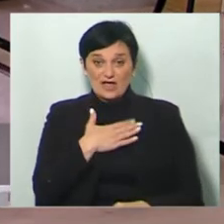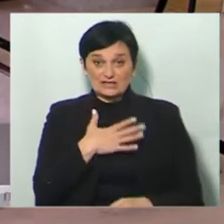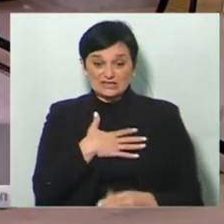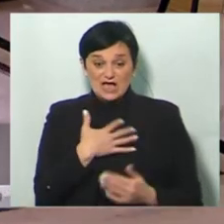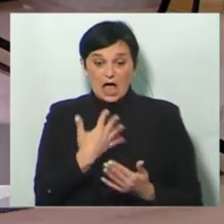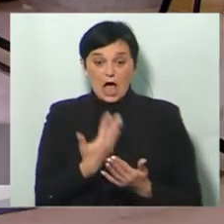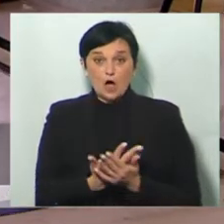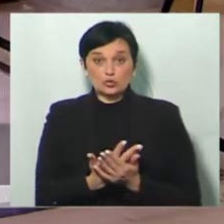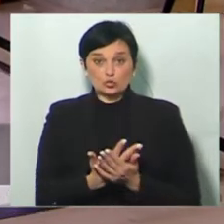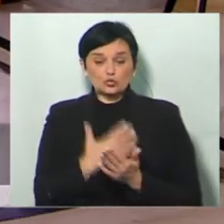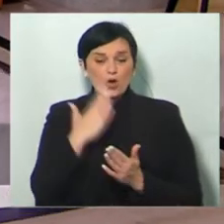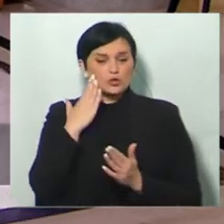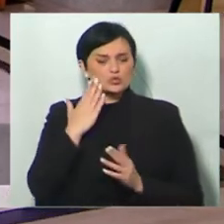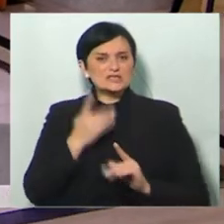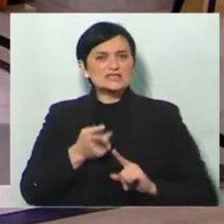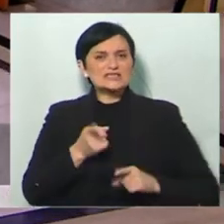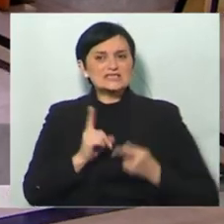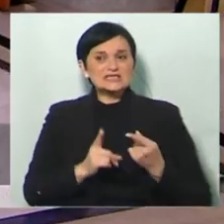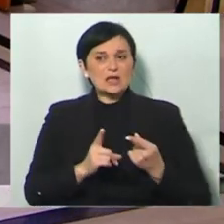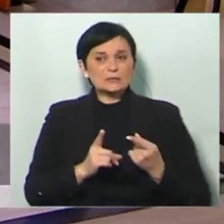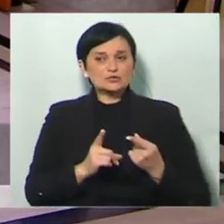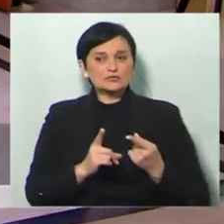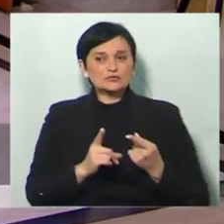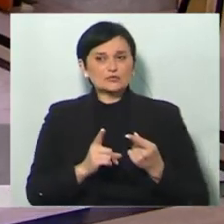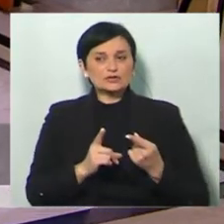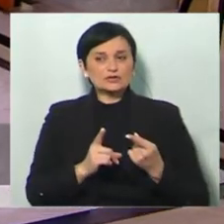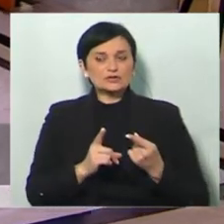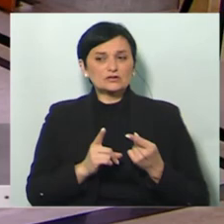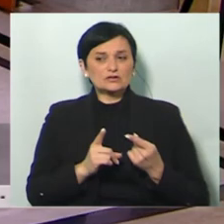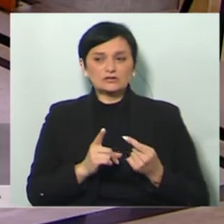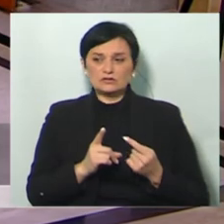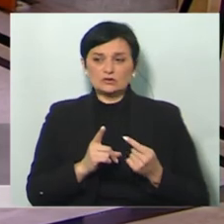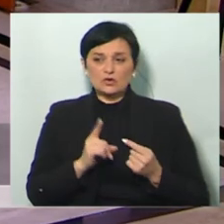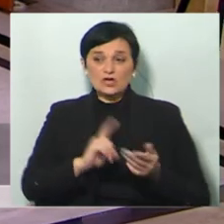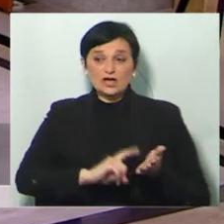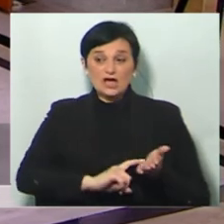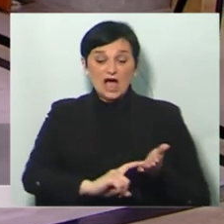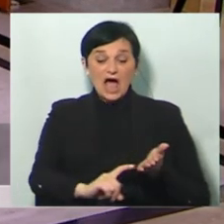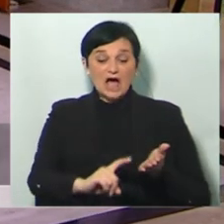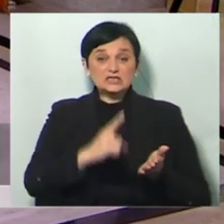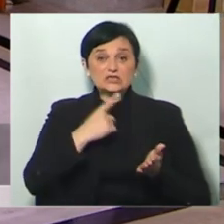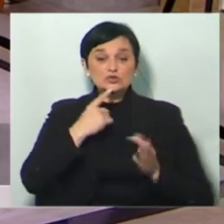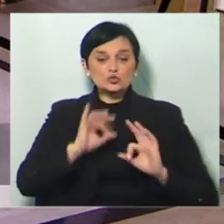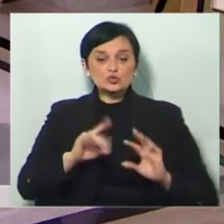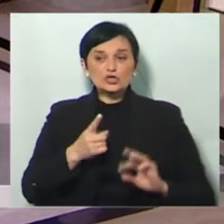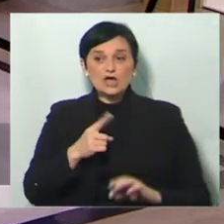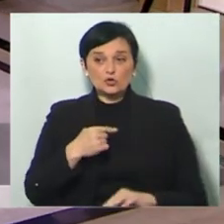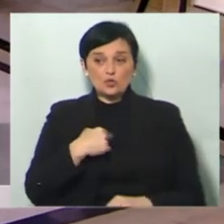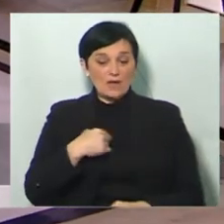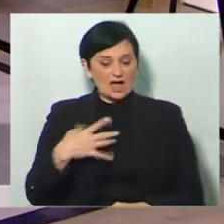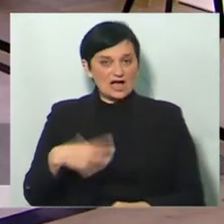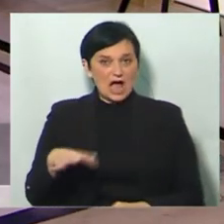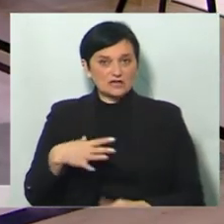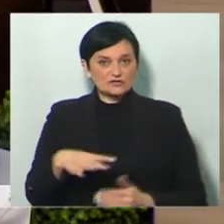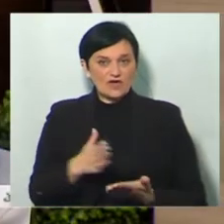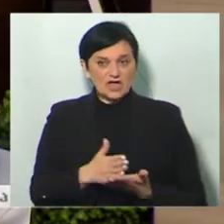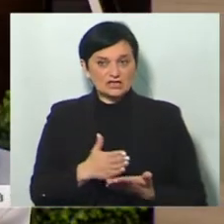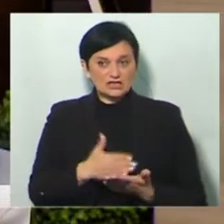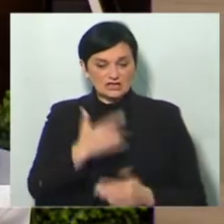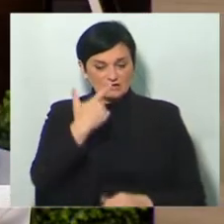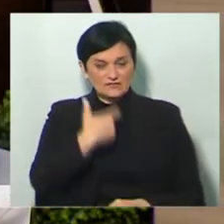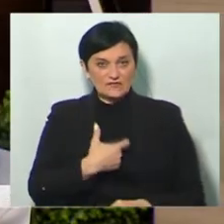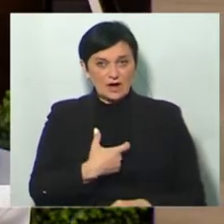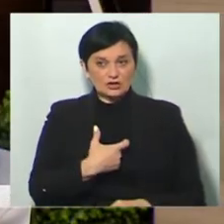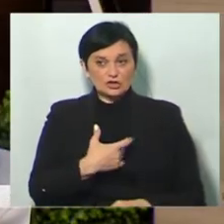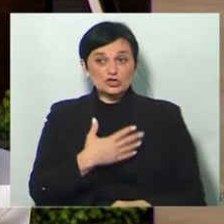actualur. Sinam duleși. Albat is hasos mesuias, albat imit rome cartueli varo. De